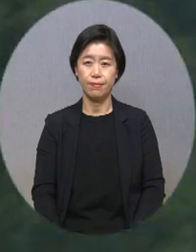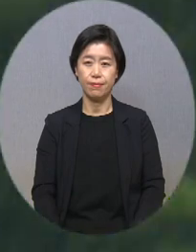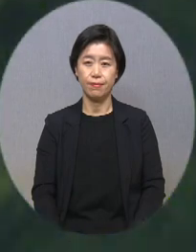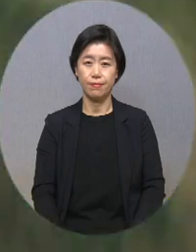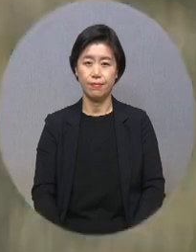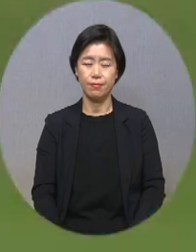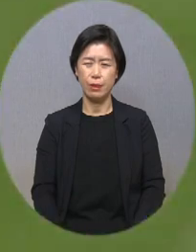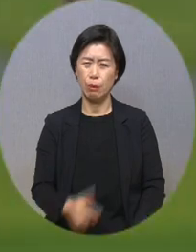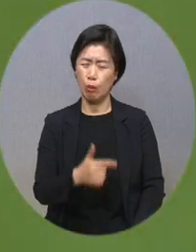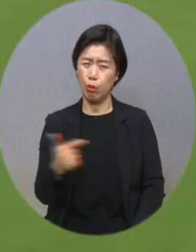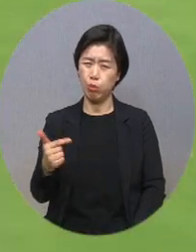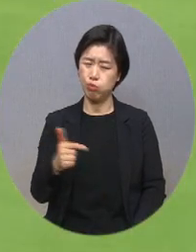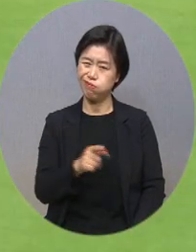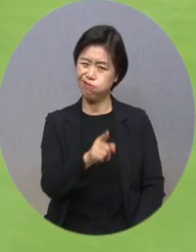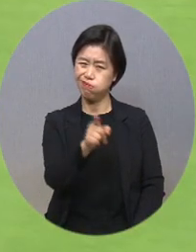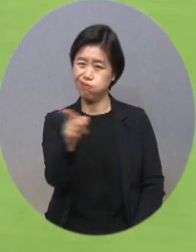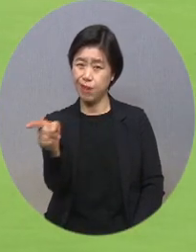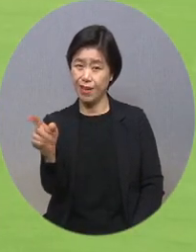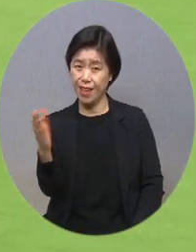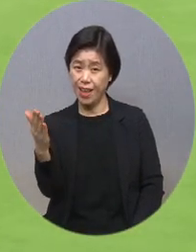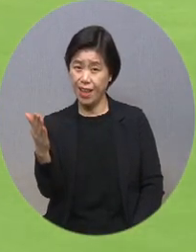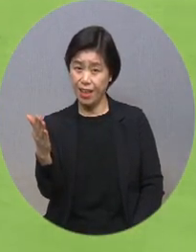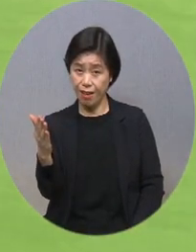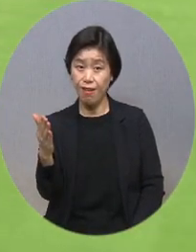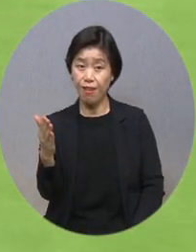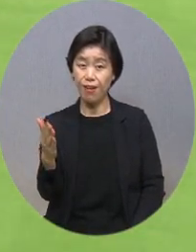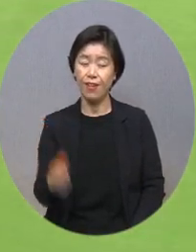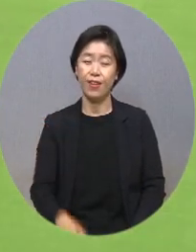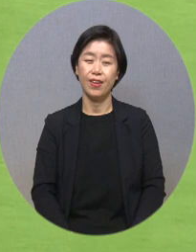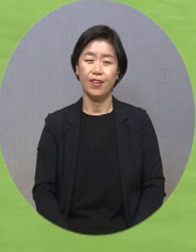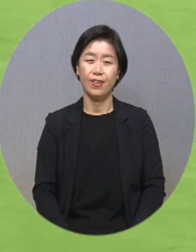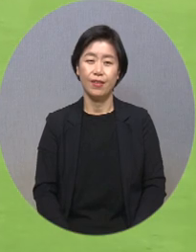너무 오른쪽이다. 뭐야? 크다. 크다.